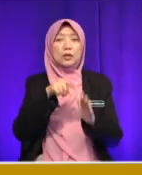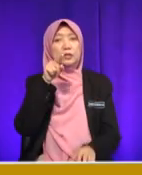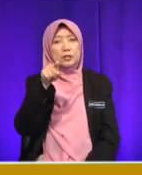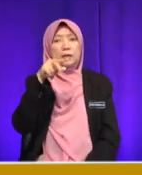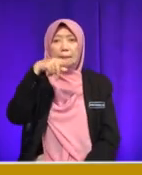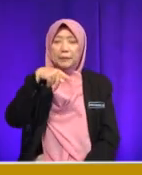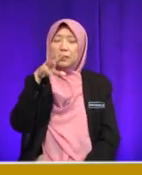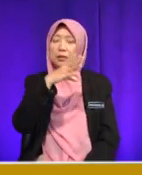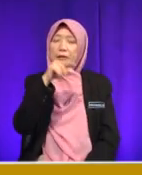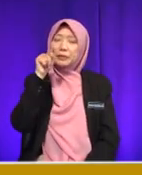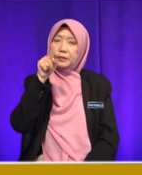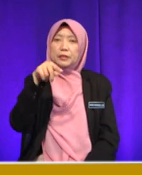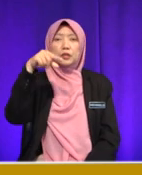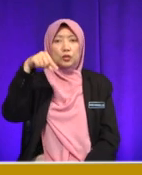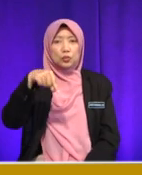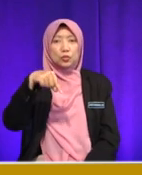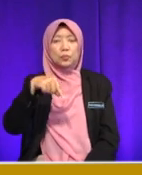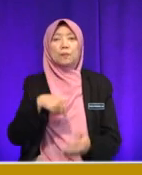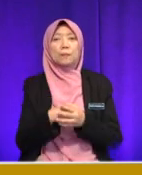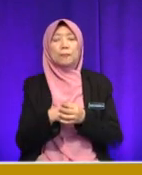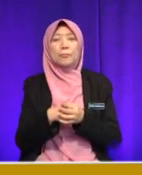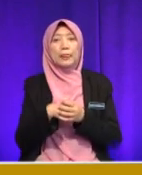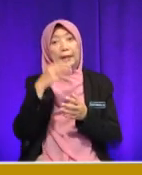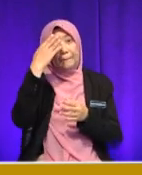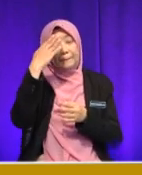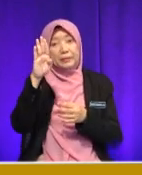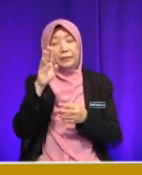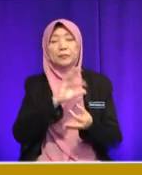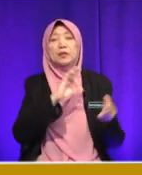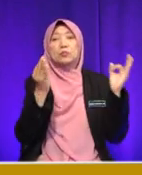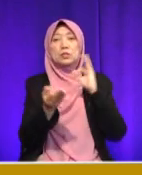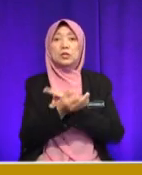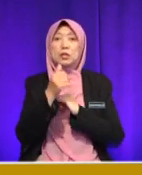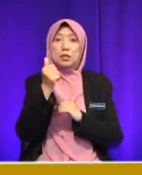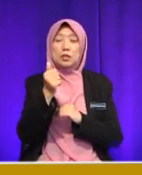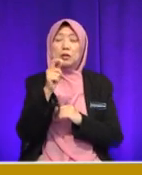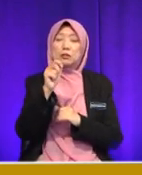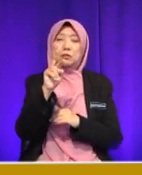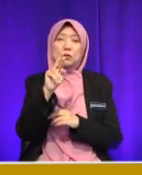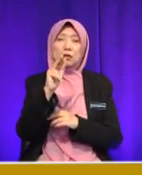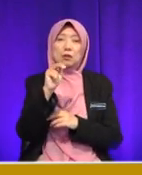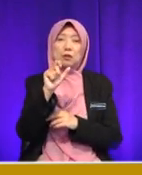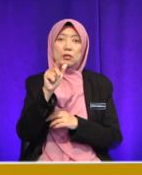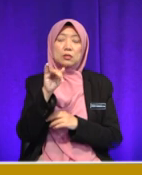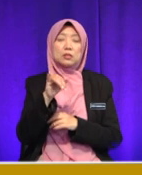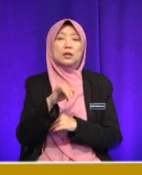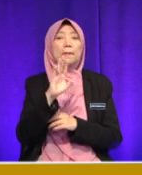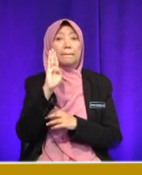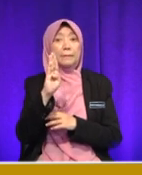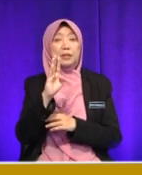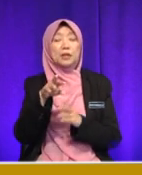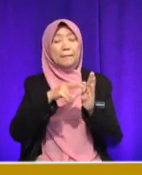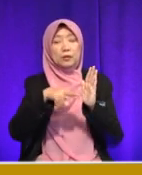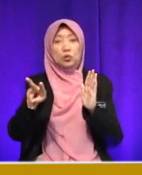Q pada satah kartesian. Okay, diberi bahawa transformasi A adalah translasi, B adalah satu pantulan dan